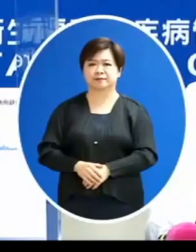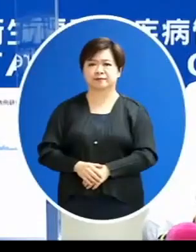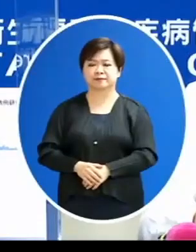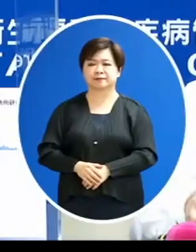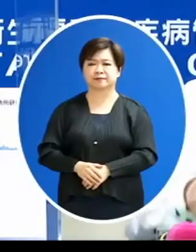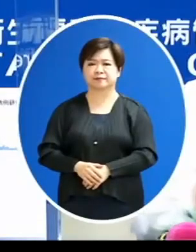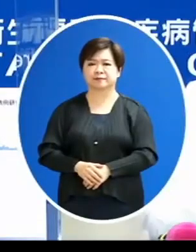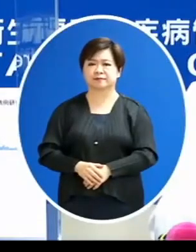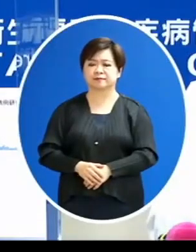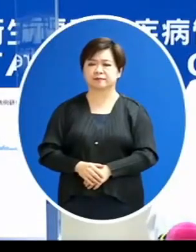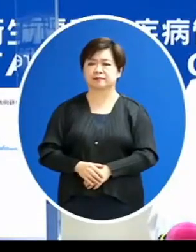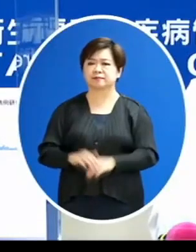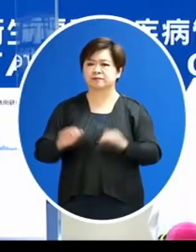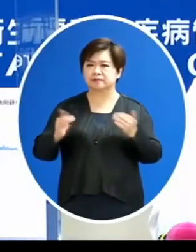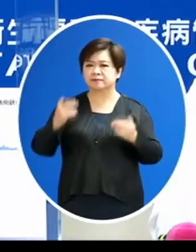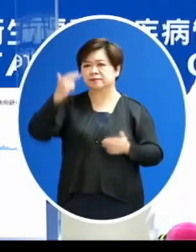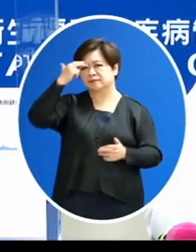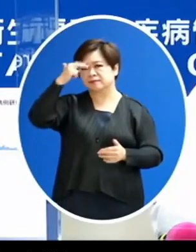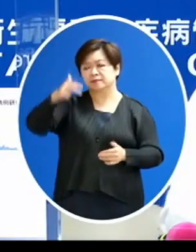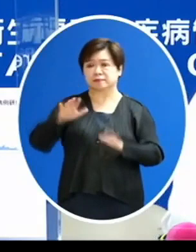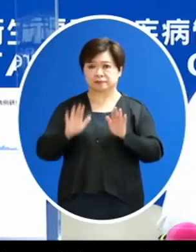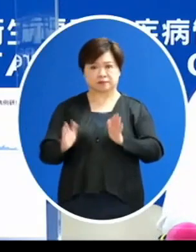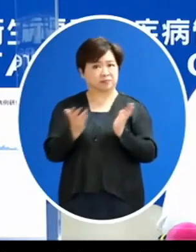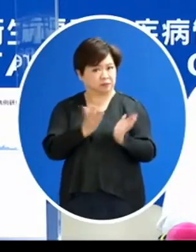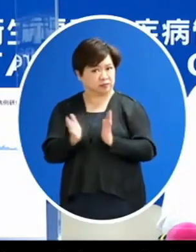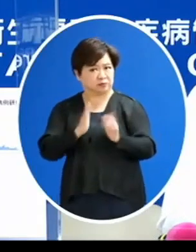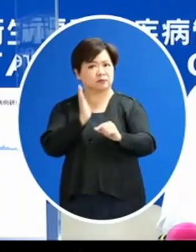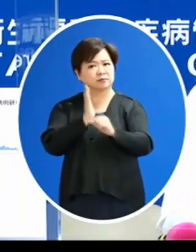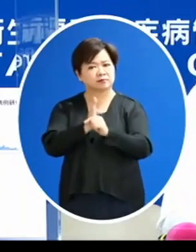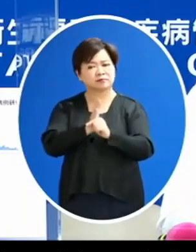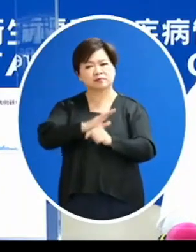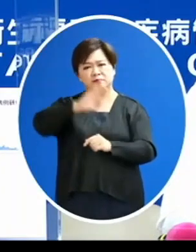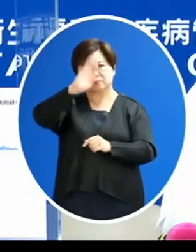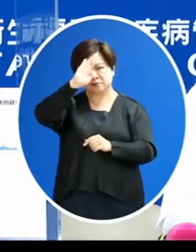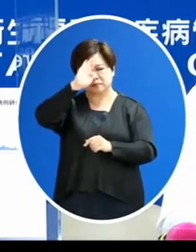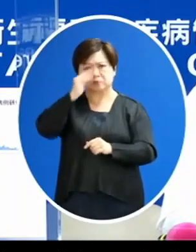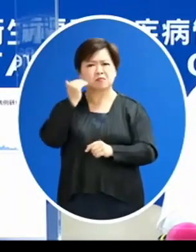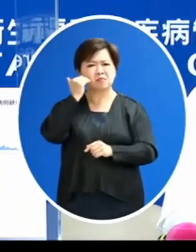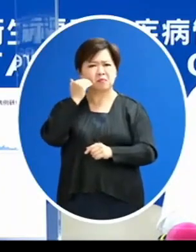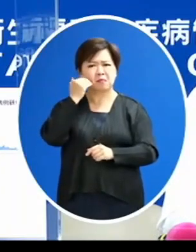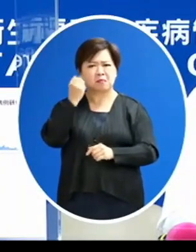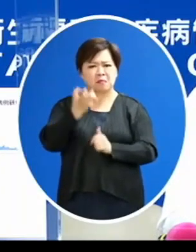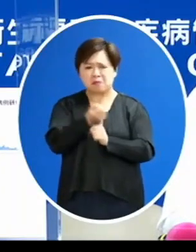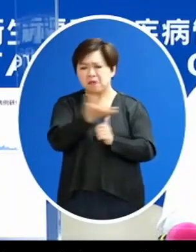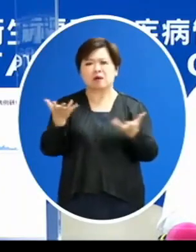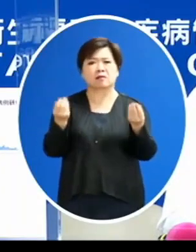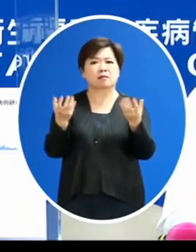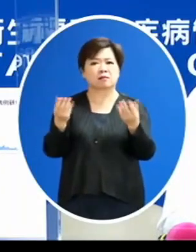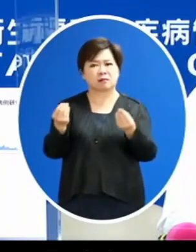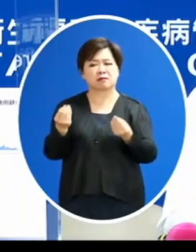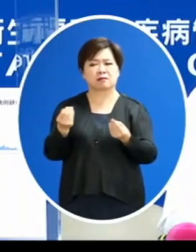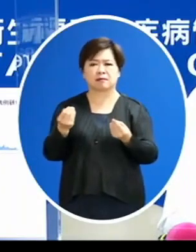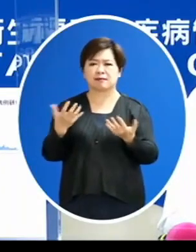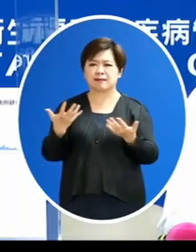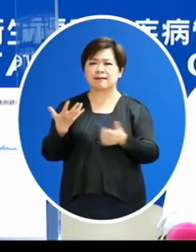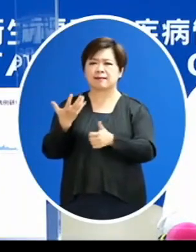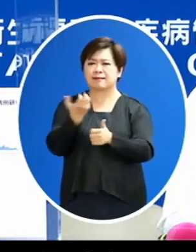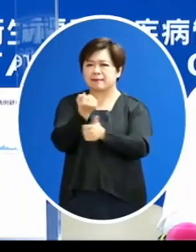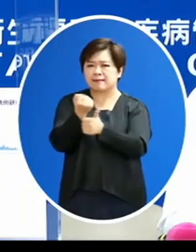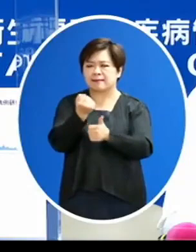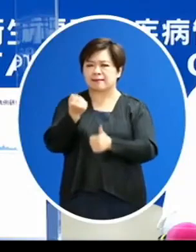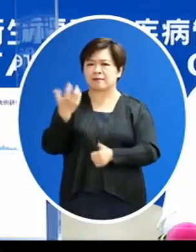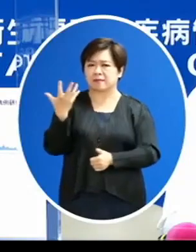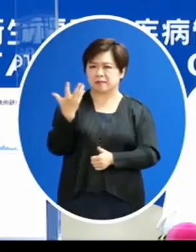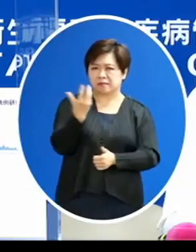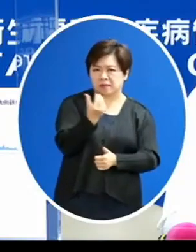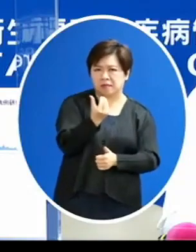可能在下个礼拜，我们现在陆续在准备哈，在疫情没有突发性的变化的时候，好，那我们有可能松绑